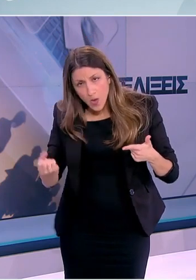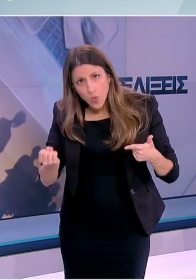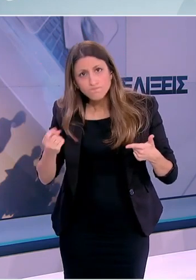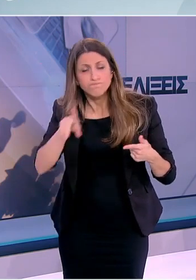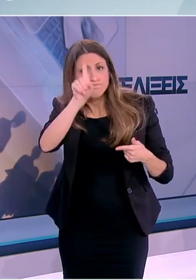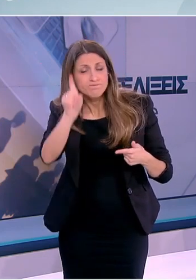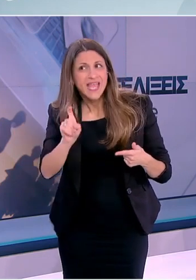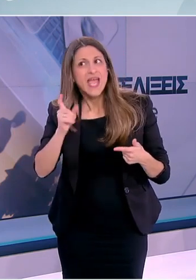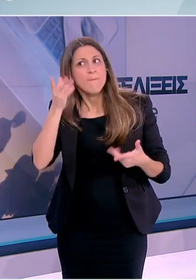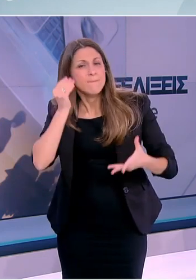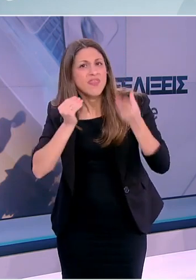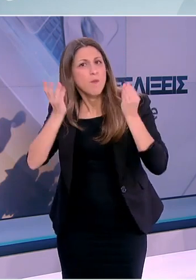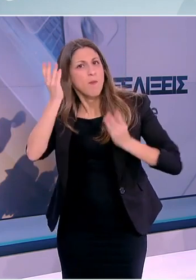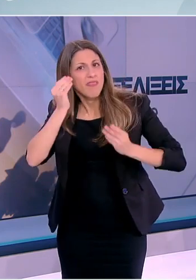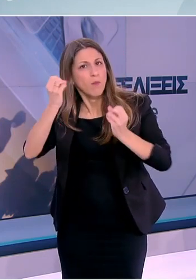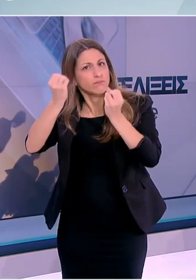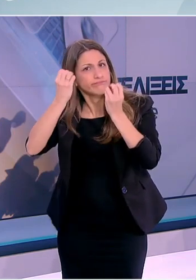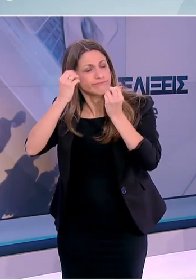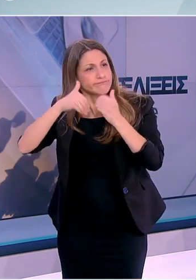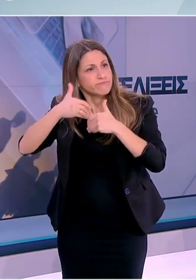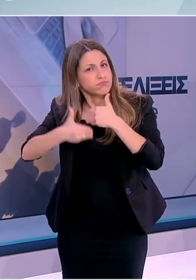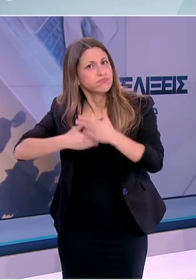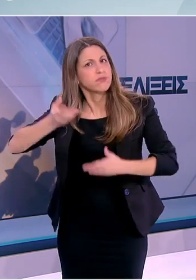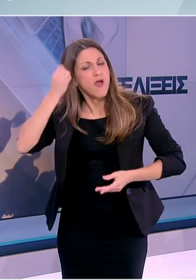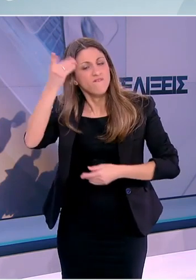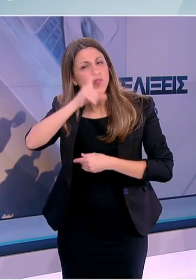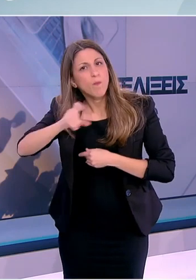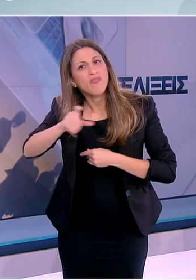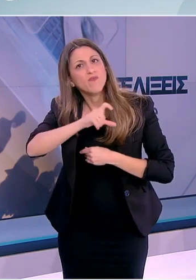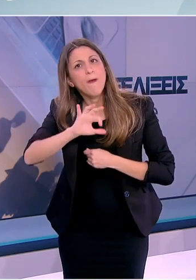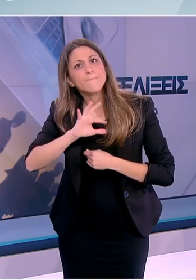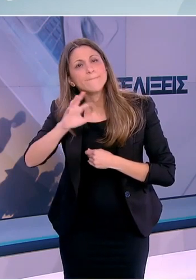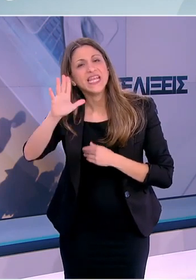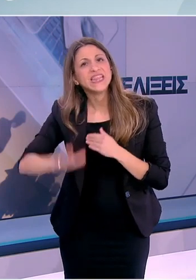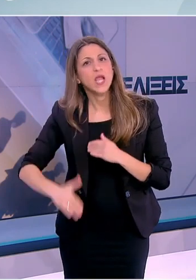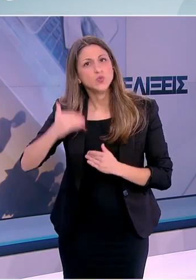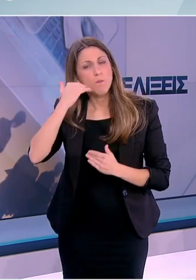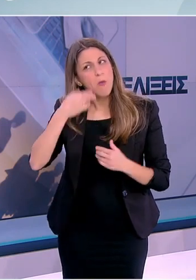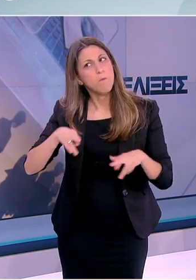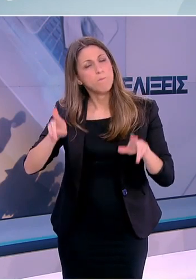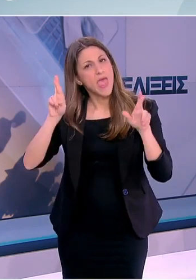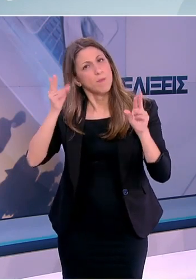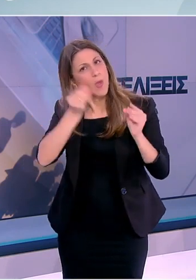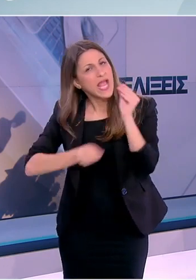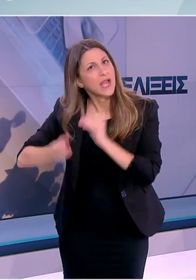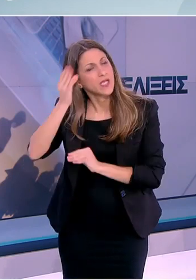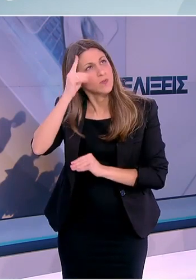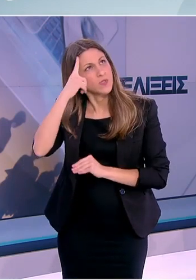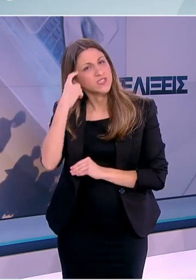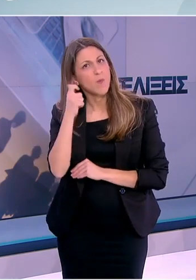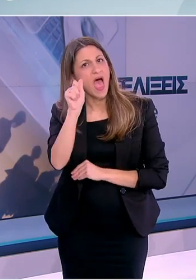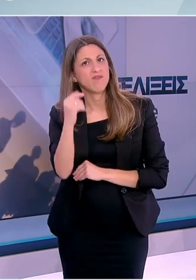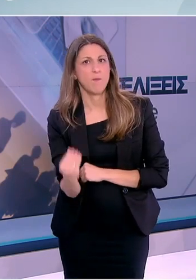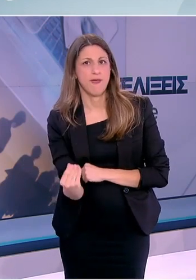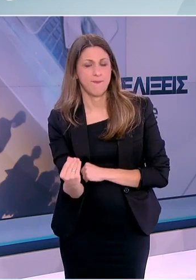Θεωρώ ότι θα ξέρουμε περισσότερα γι' αυτό τις επόμενες εβδομάδες, ίσως μέχρι το τέλος Μαΐου, να έχουμε μια καλύτερη εικόνα. Όλα αυτά λοιπόν τα